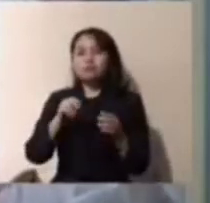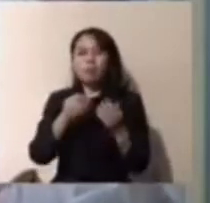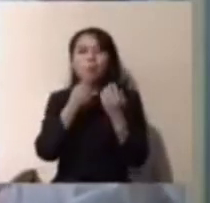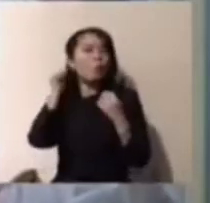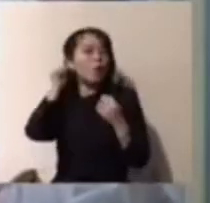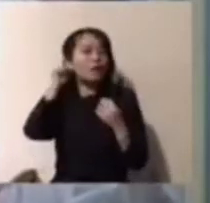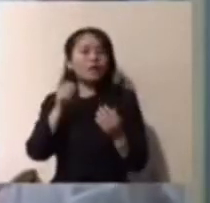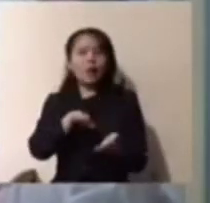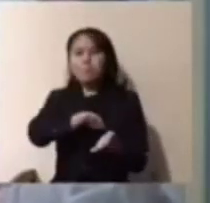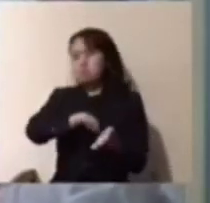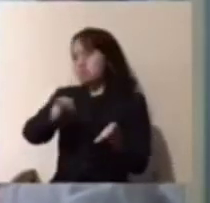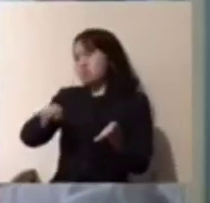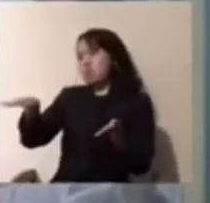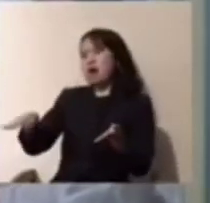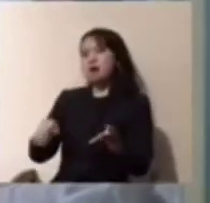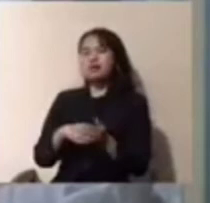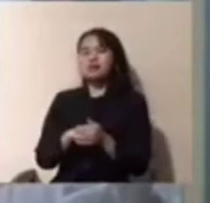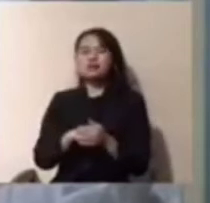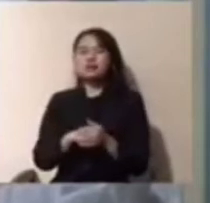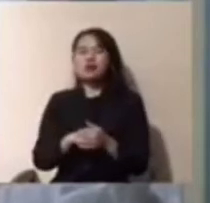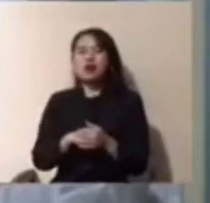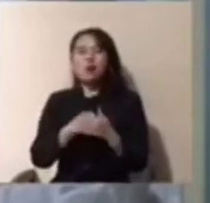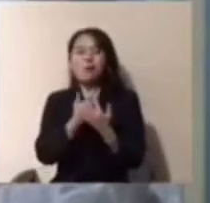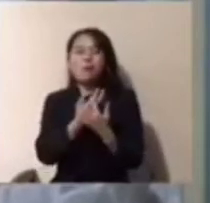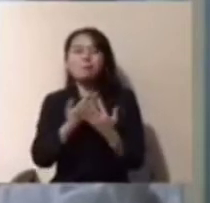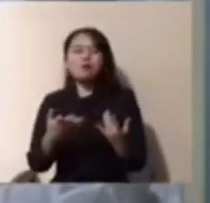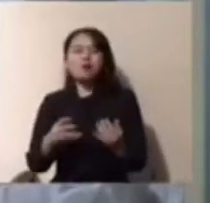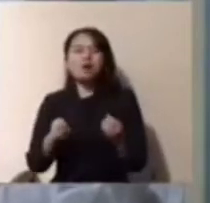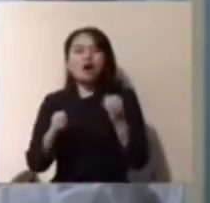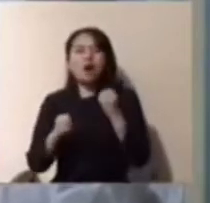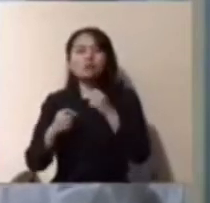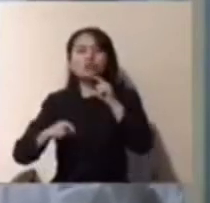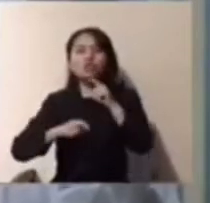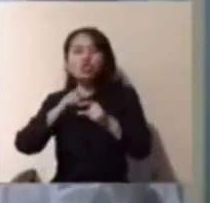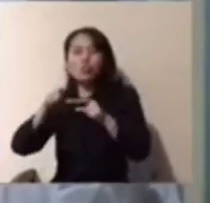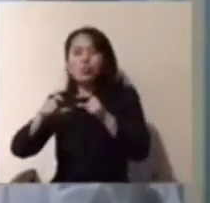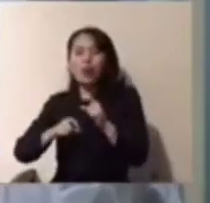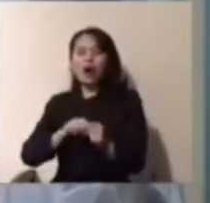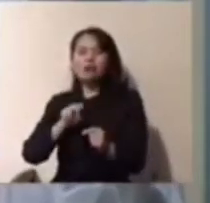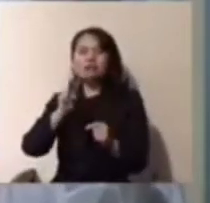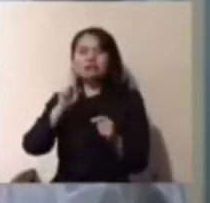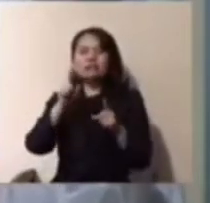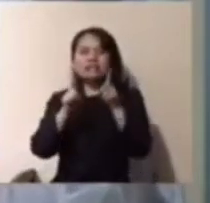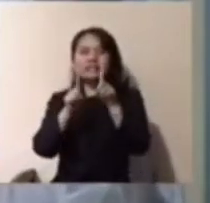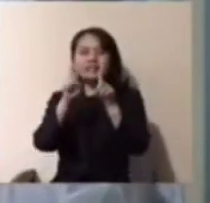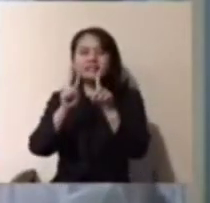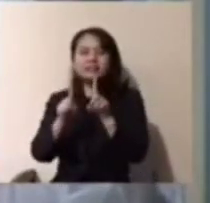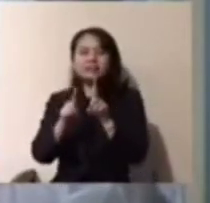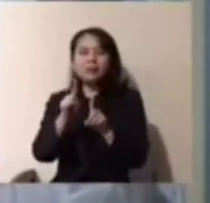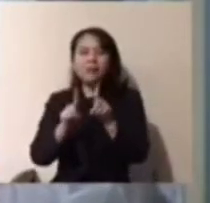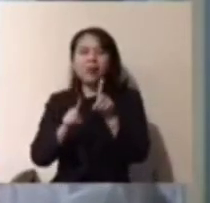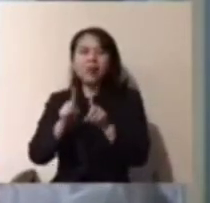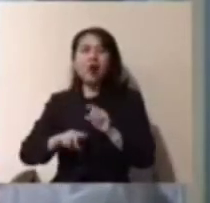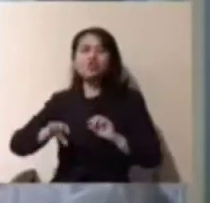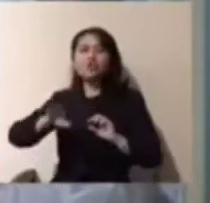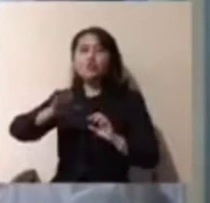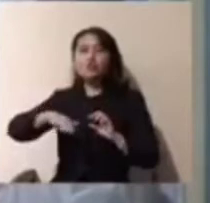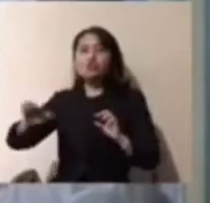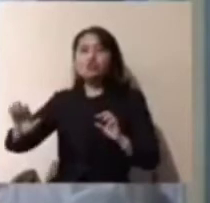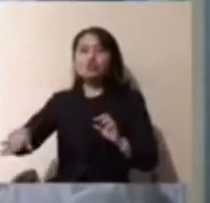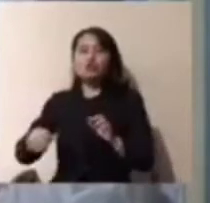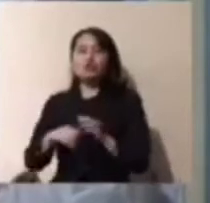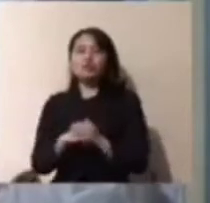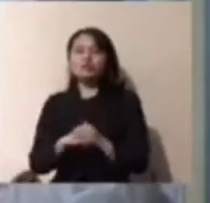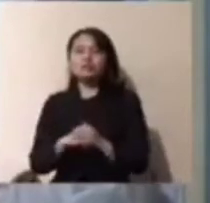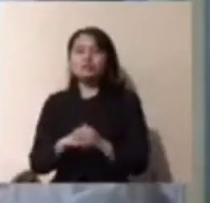Sekembali dari makam, mereka menceritakan semuanya itu kepada ke-11 muridnya dan semua